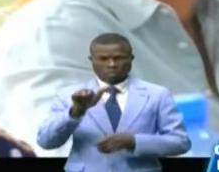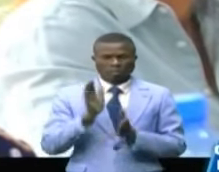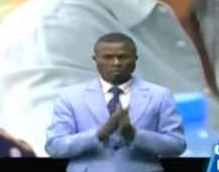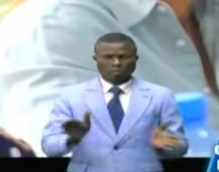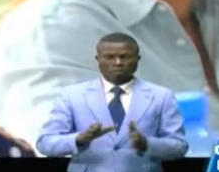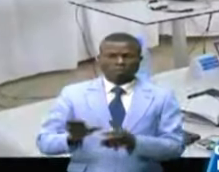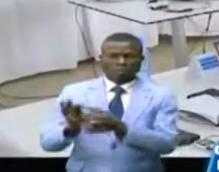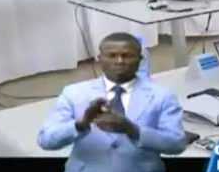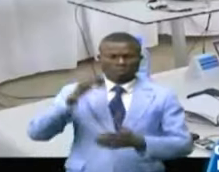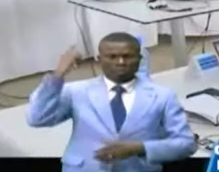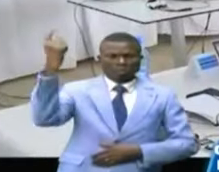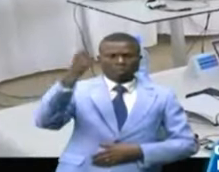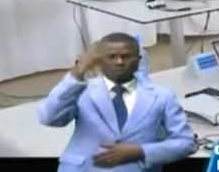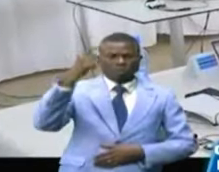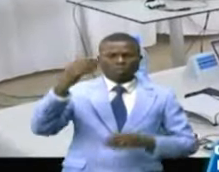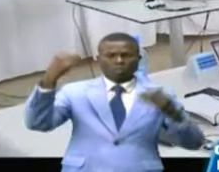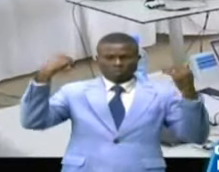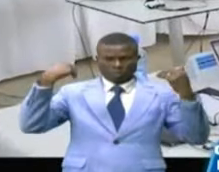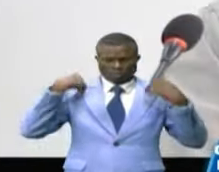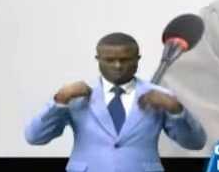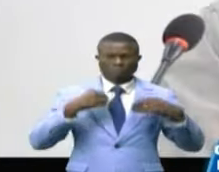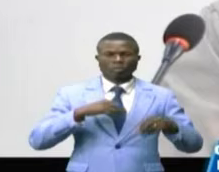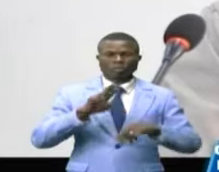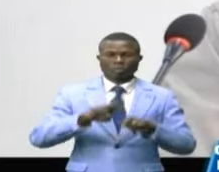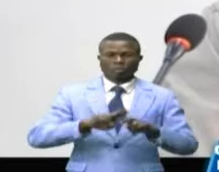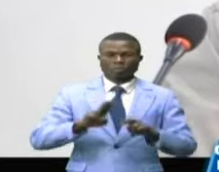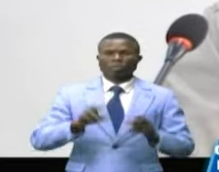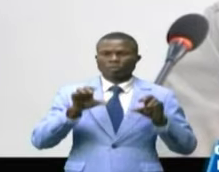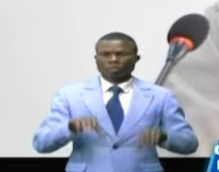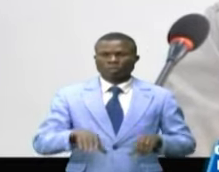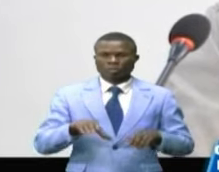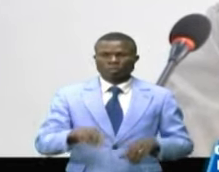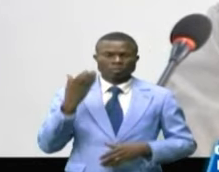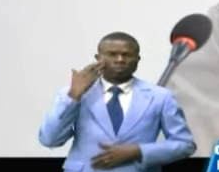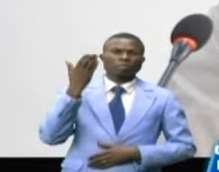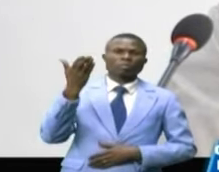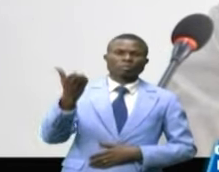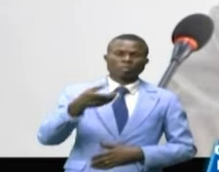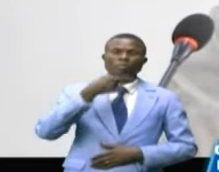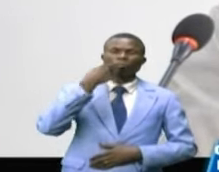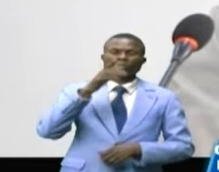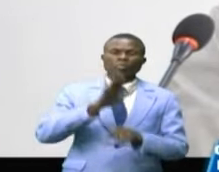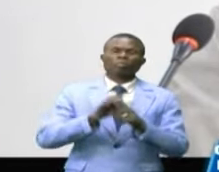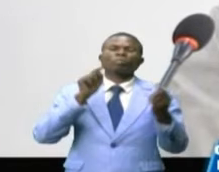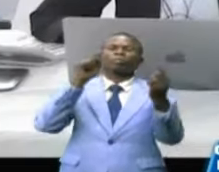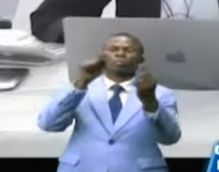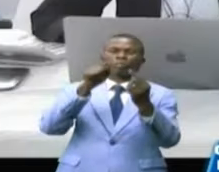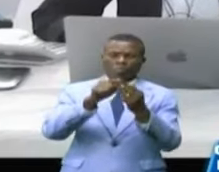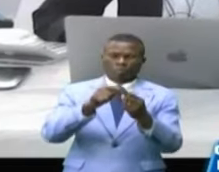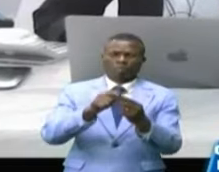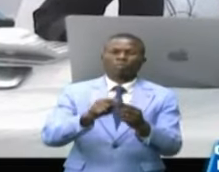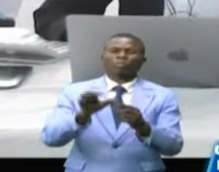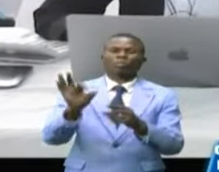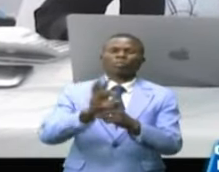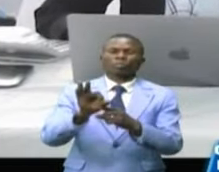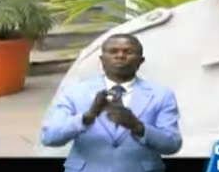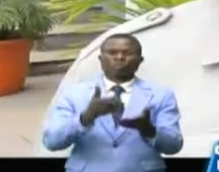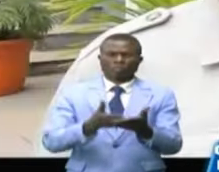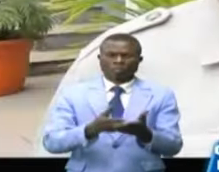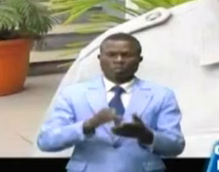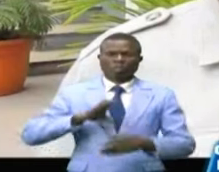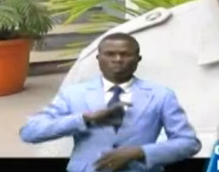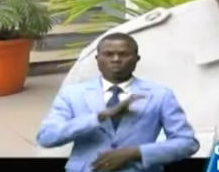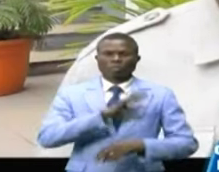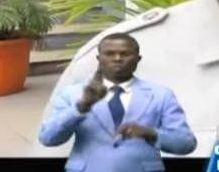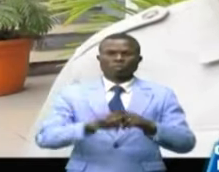relations internationales de l'autorité des régulations de la RDC, Bruno Yuma, parle des objectifs de cette session. Ce comité